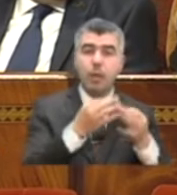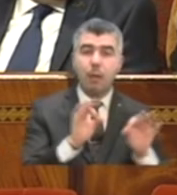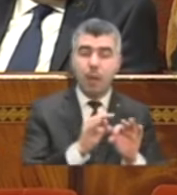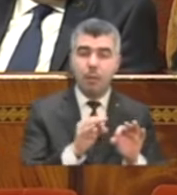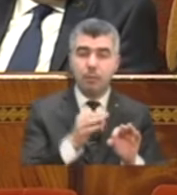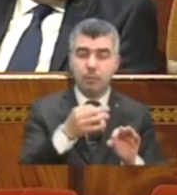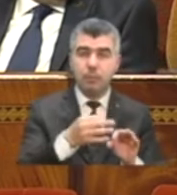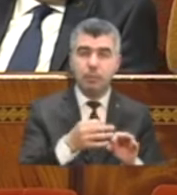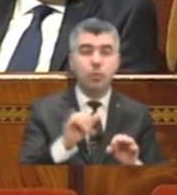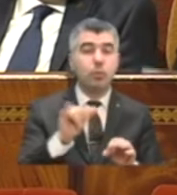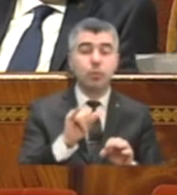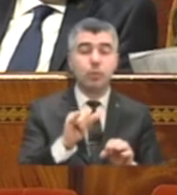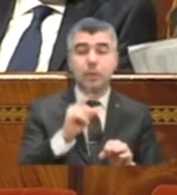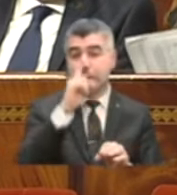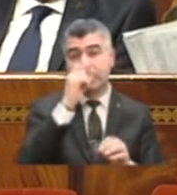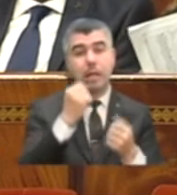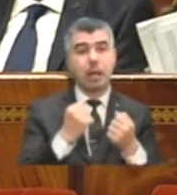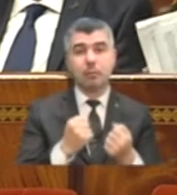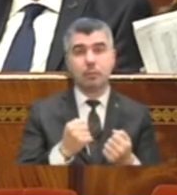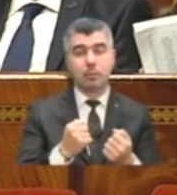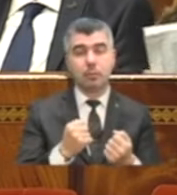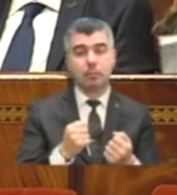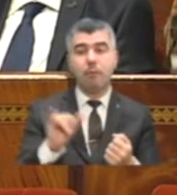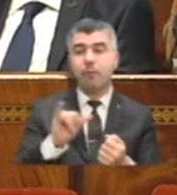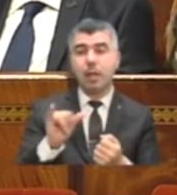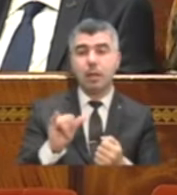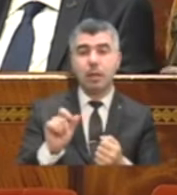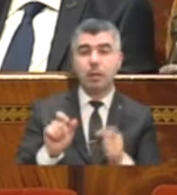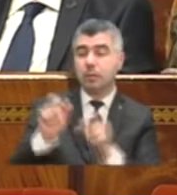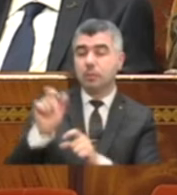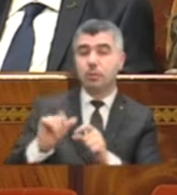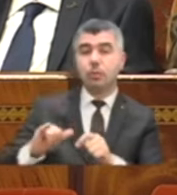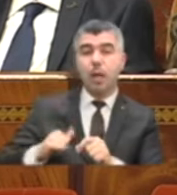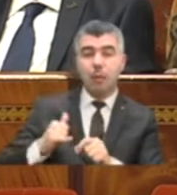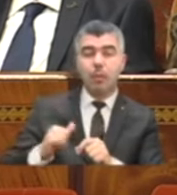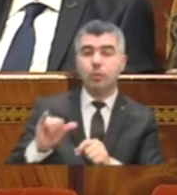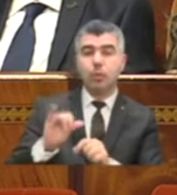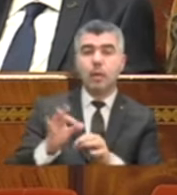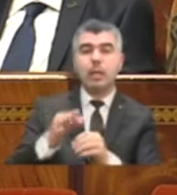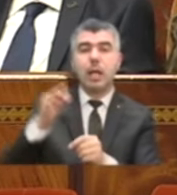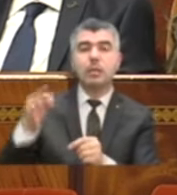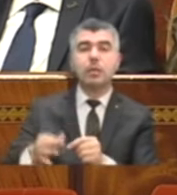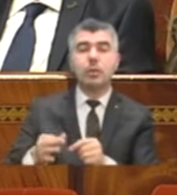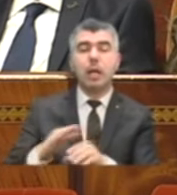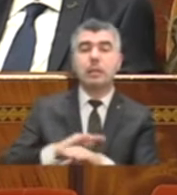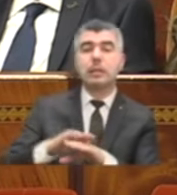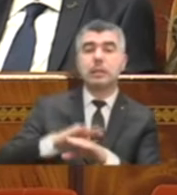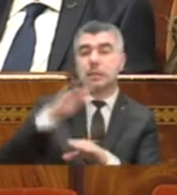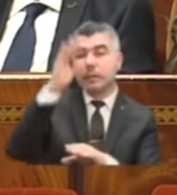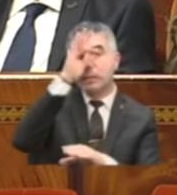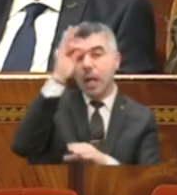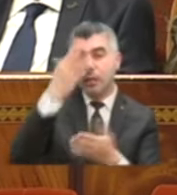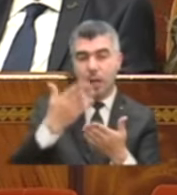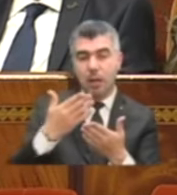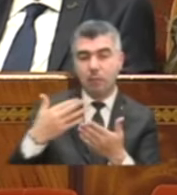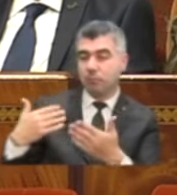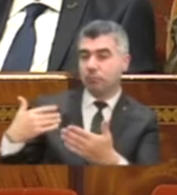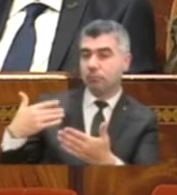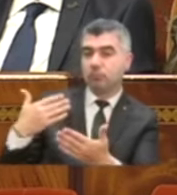قلبوا المخوطه بالنسبه لبلادنا، ما عارفين وفين كاينين. وبالتالي نتيجه ديال السياسات اللي استمرت في بلادنا واحد الوقت كبير